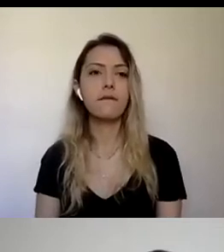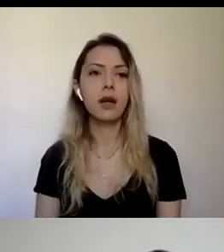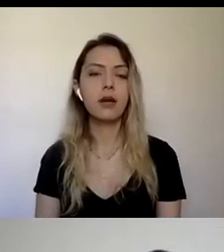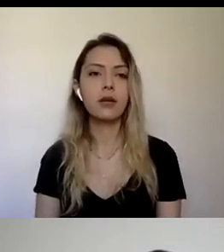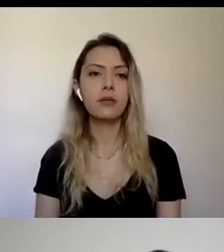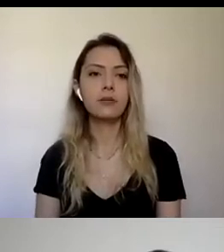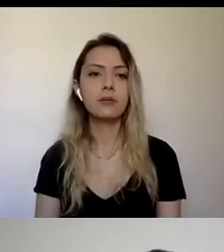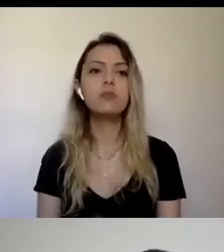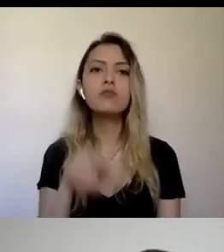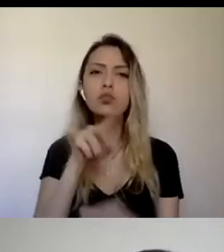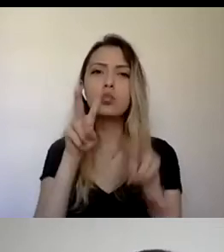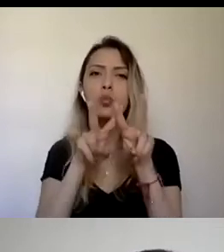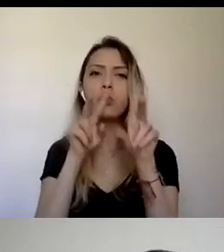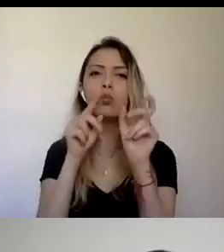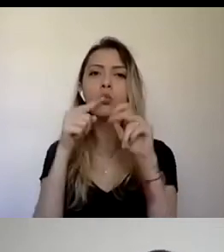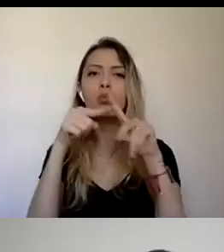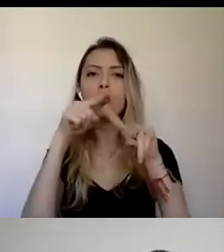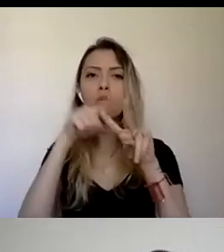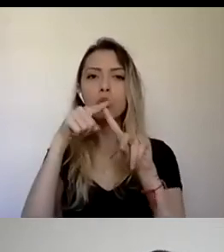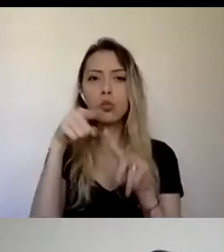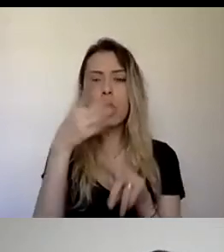Murat'ın da hatırlattığı